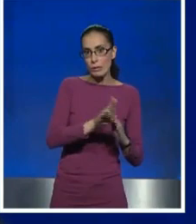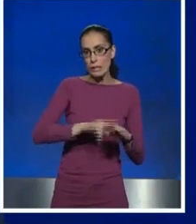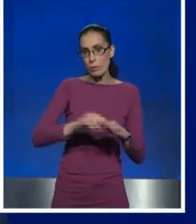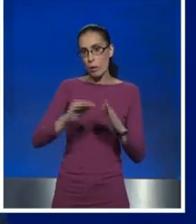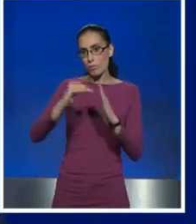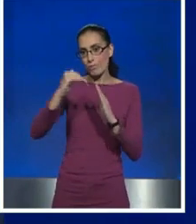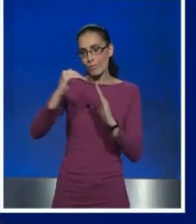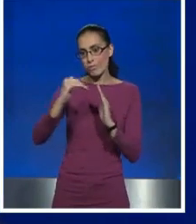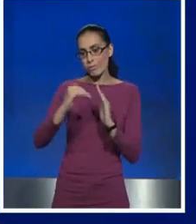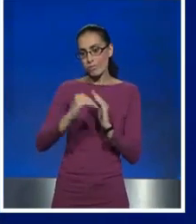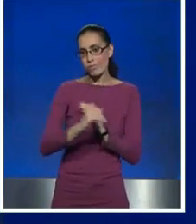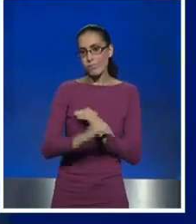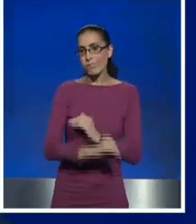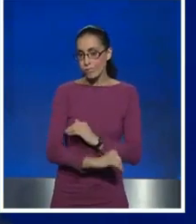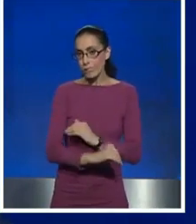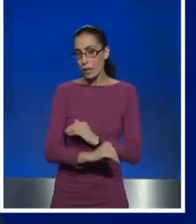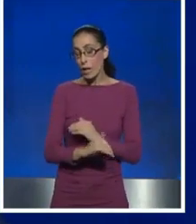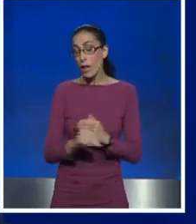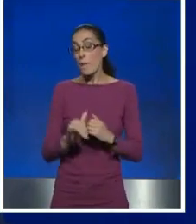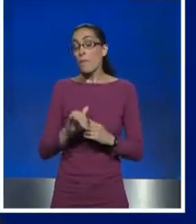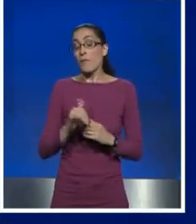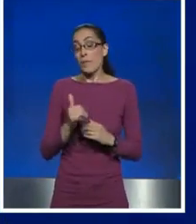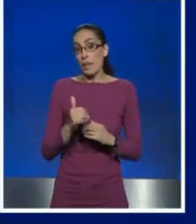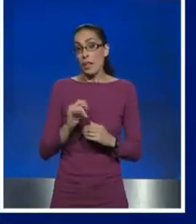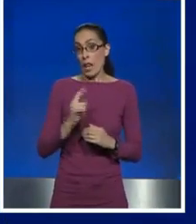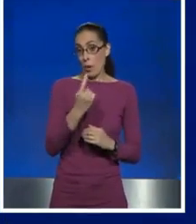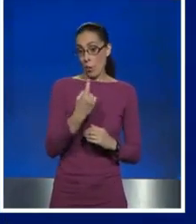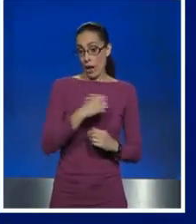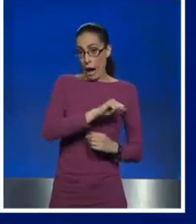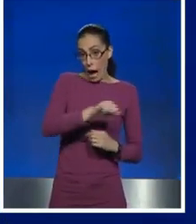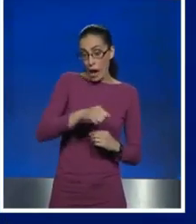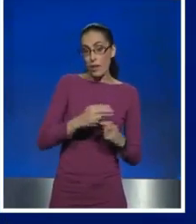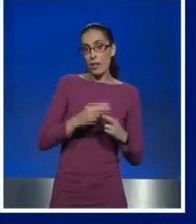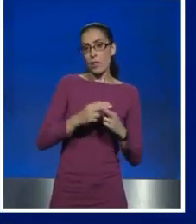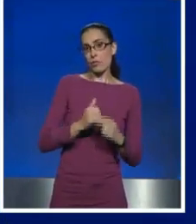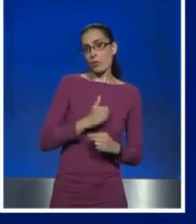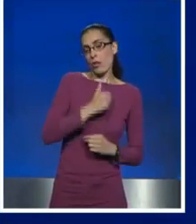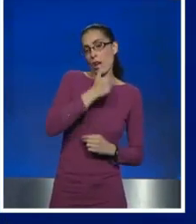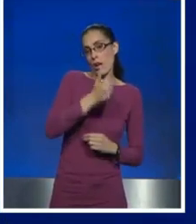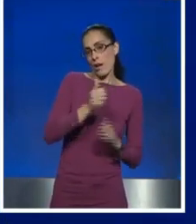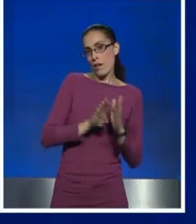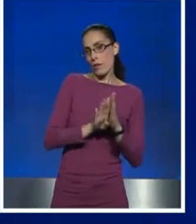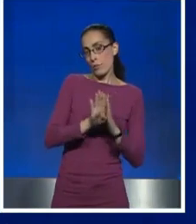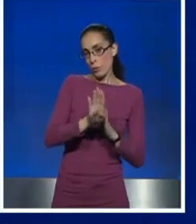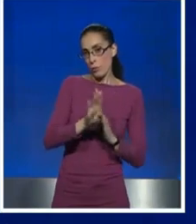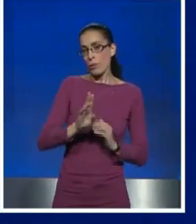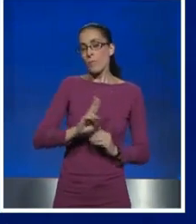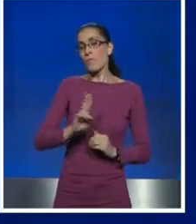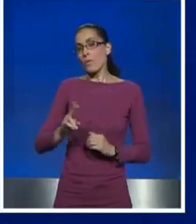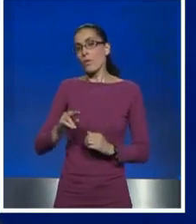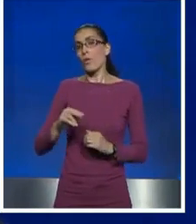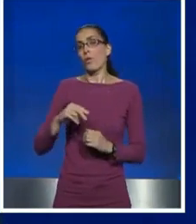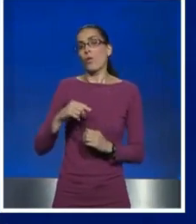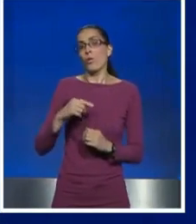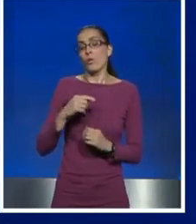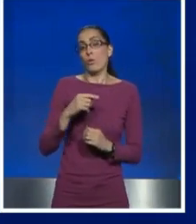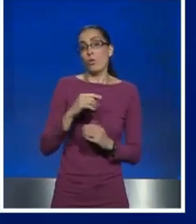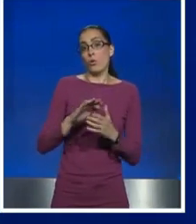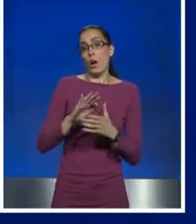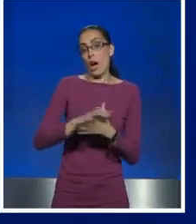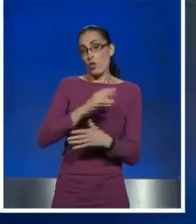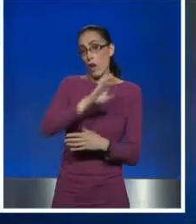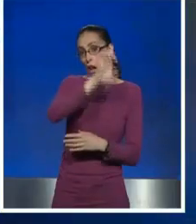nies naraw kif nagħmlu biex nkunu aħjar aħna biex intejbu l-Ewropa. Għax l-Ewropa weħedha ma teżistix, l-Ewropa hija